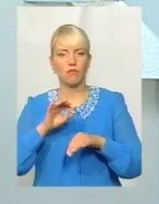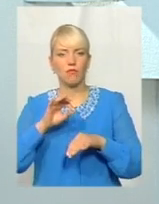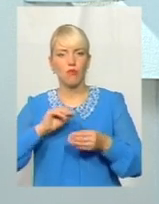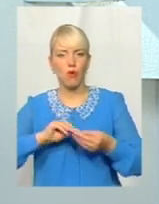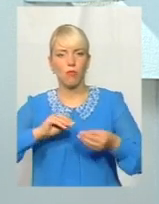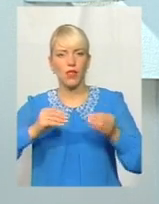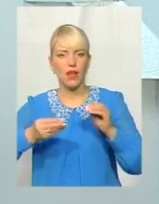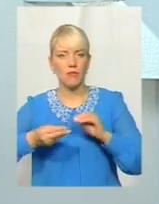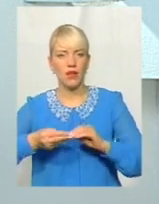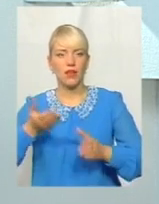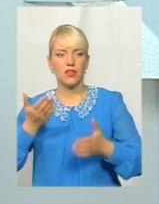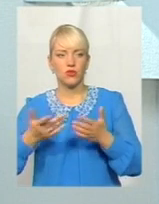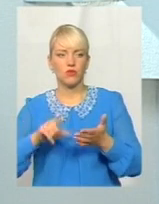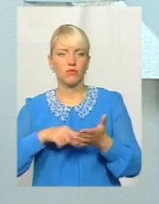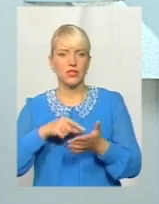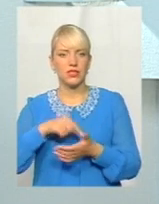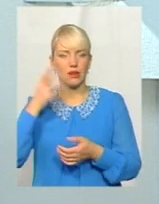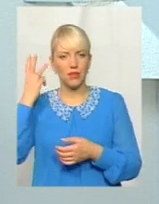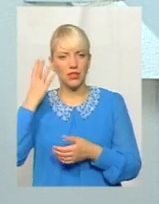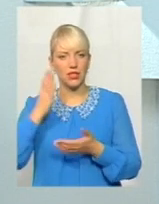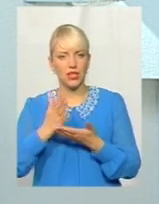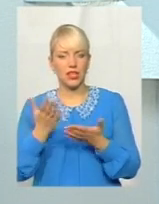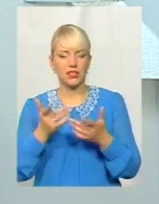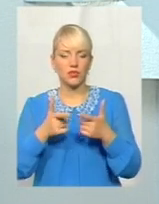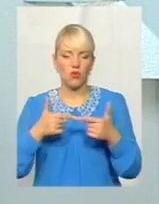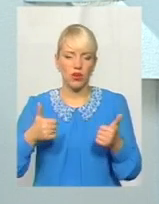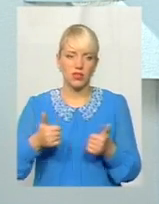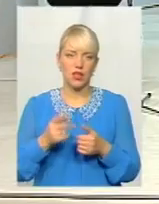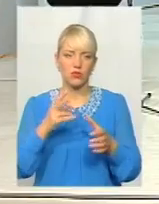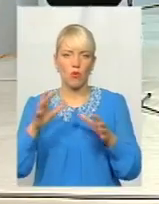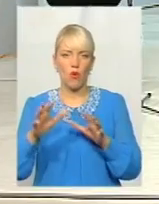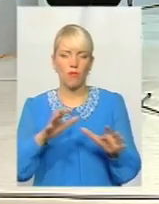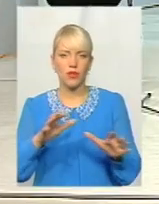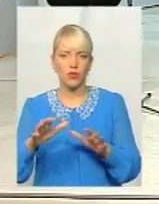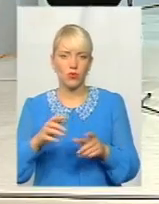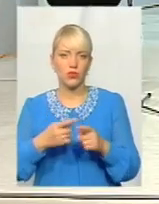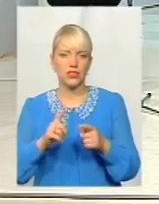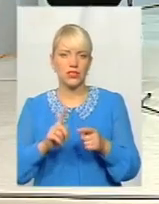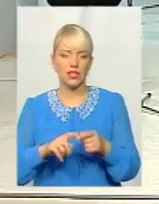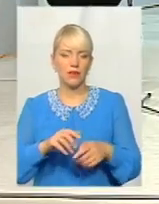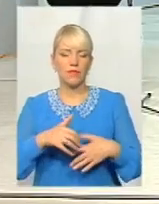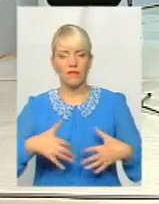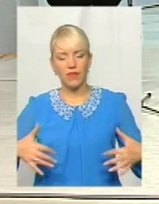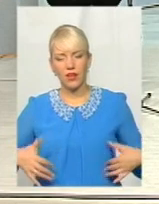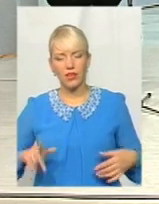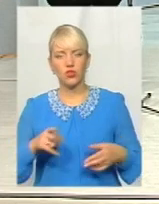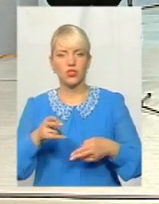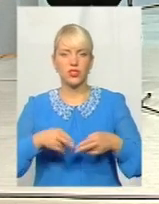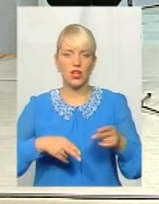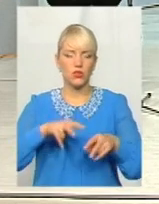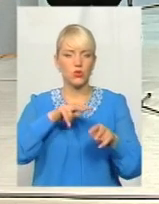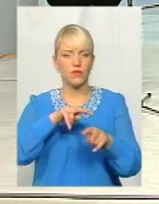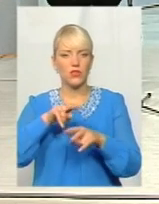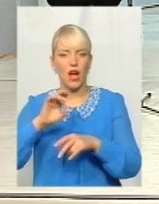в великому місті, там в Хмельницькому, є якісь організації, які ними опікуються тварин, може там стерилізують, відстежують, то